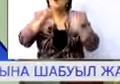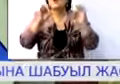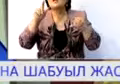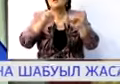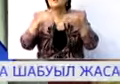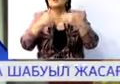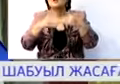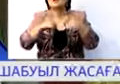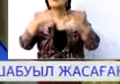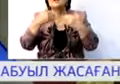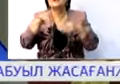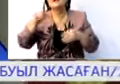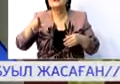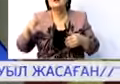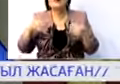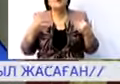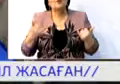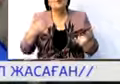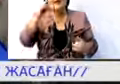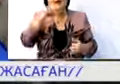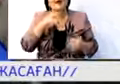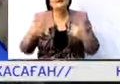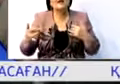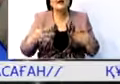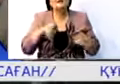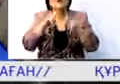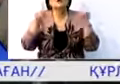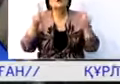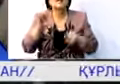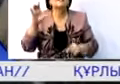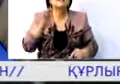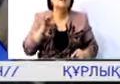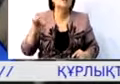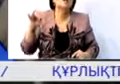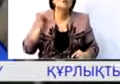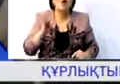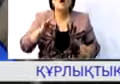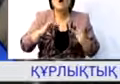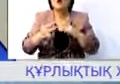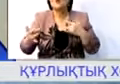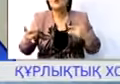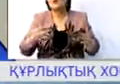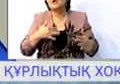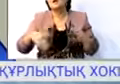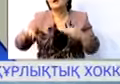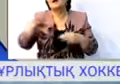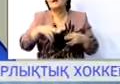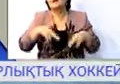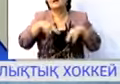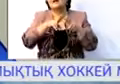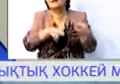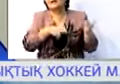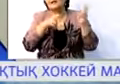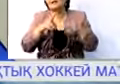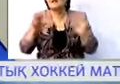мектебінен түлеп ұшқан шәкірттерінің бірі бүгінде қазақ эстрадасының жұлдызы Серік Ибрагимов. Ауылдағы концертке елордадан ат терлетіп